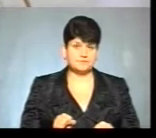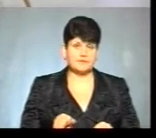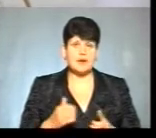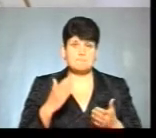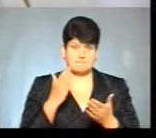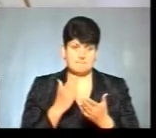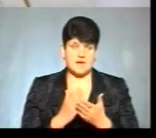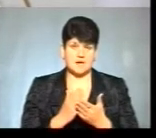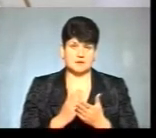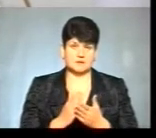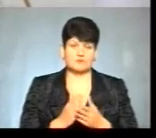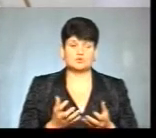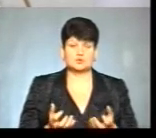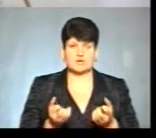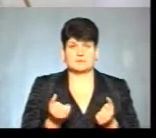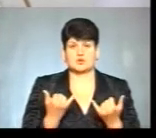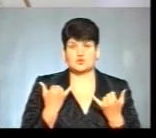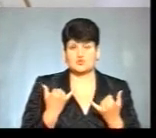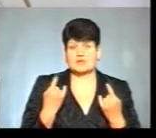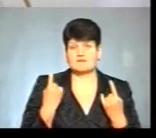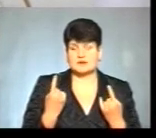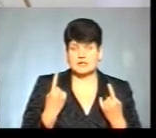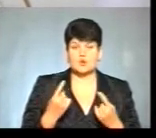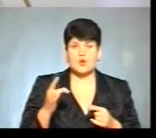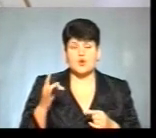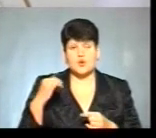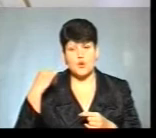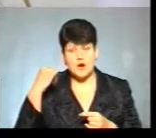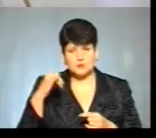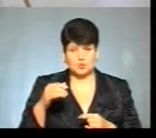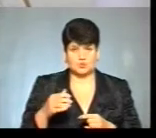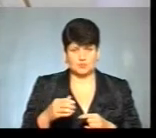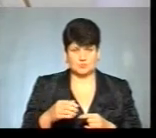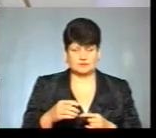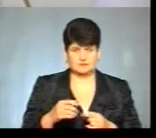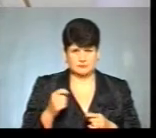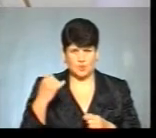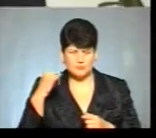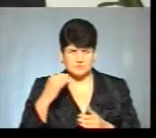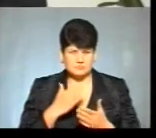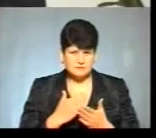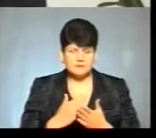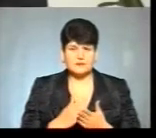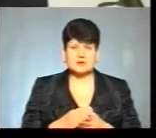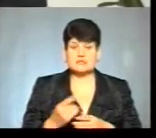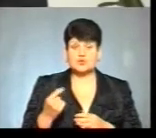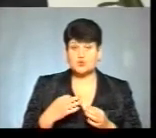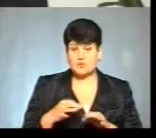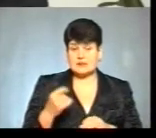має в утриманні сьогодні велику рогату худобу молочного напрямку, дозволити з першого